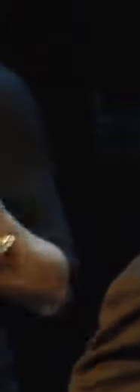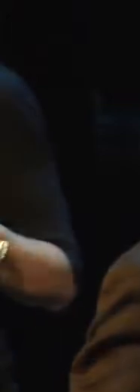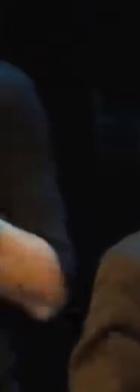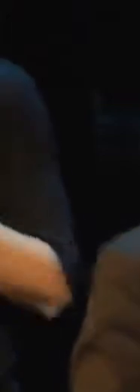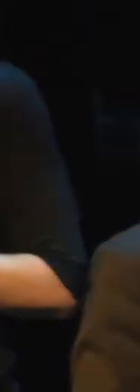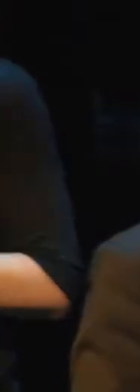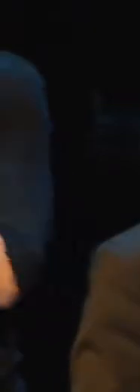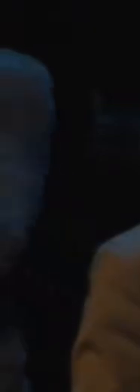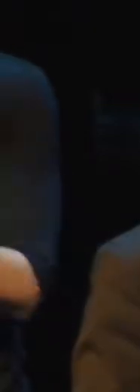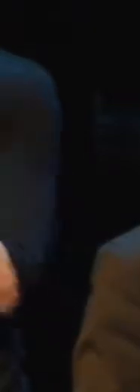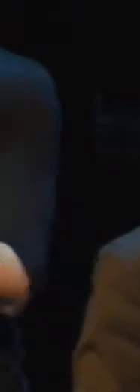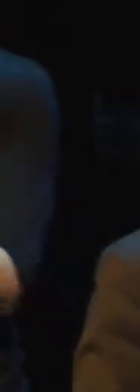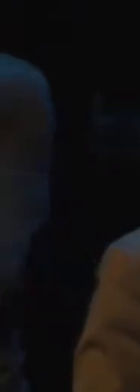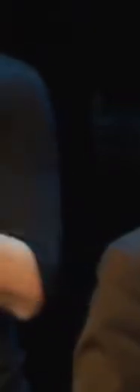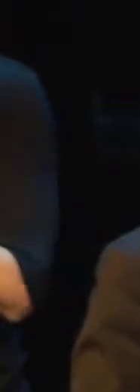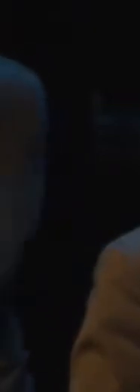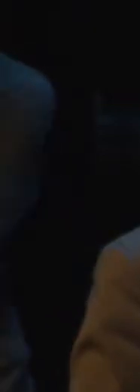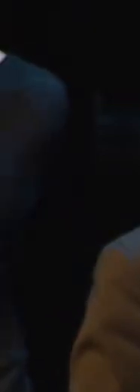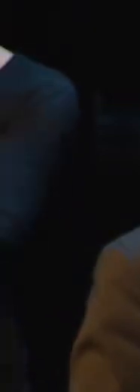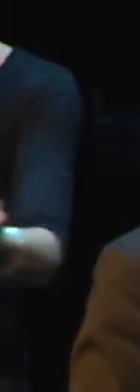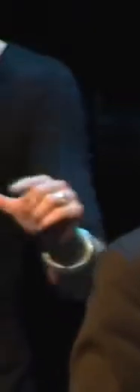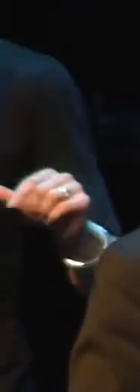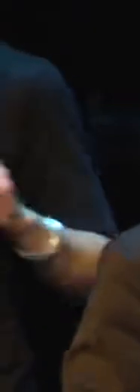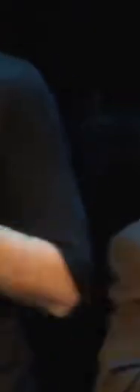Pour le compagnon de la femme de ménage de Ravel.